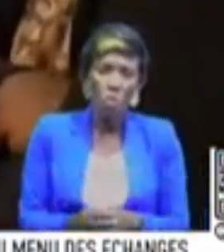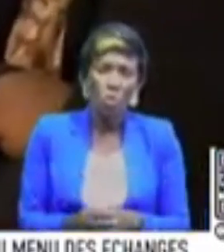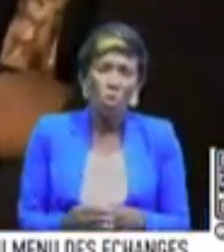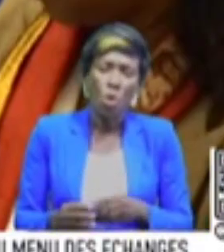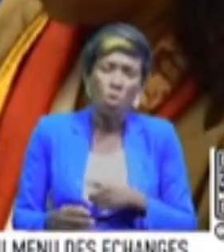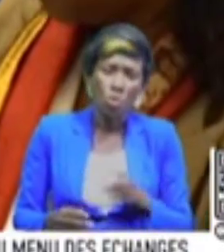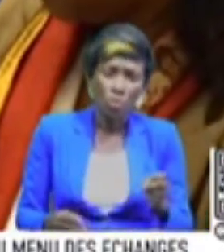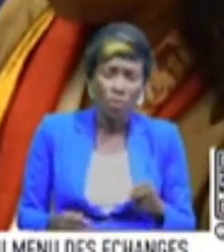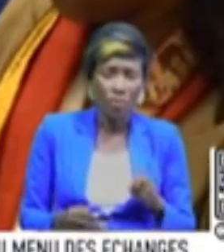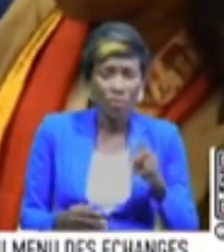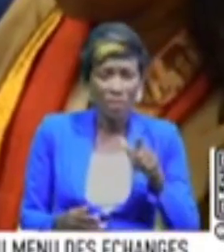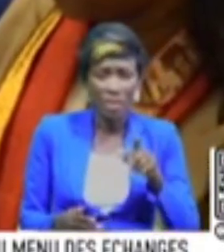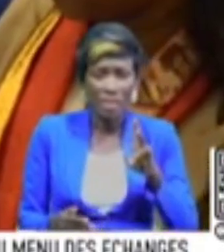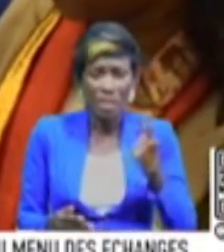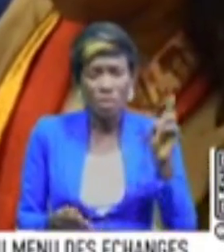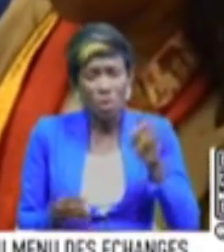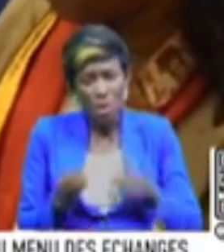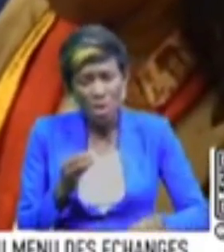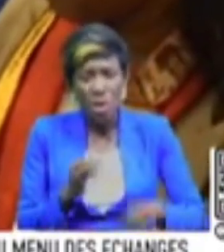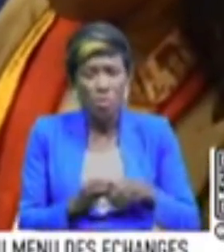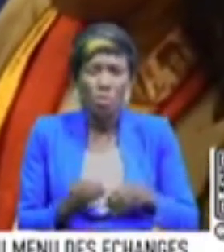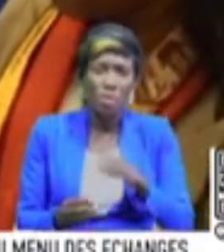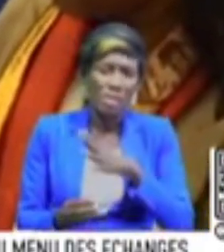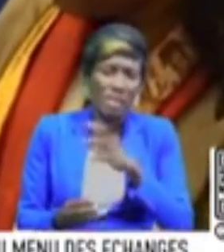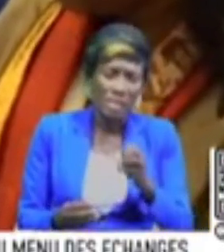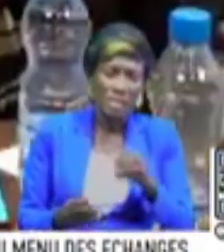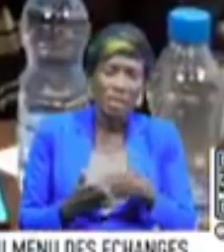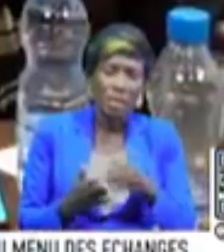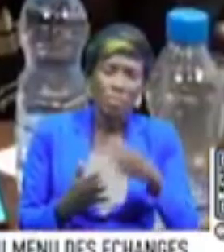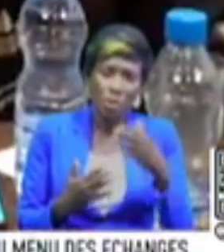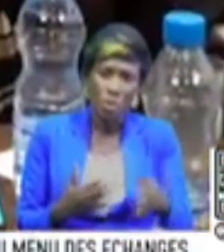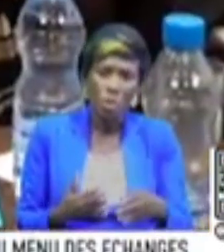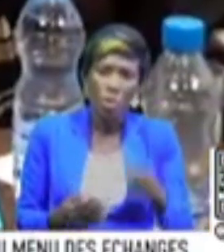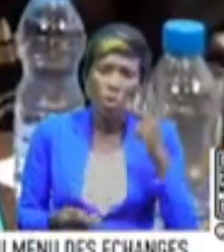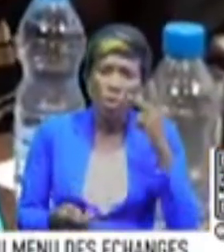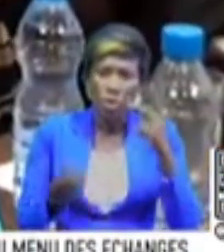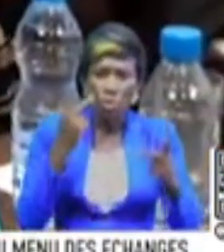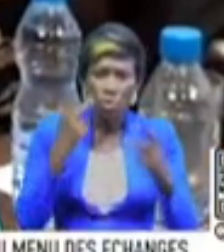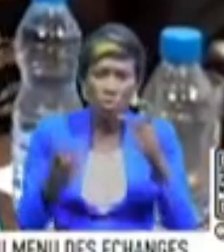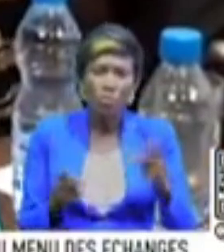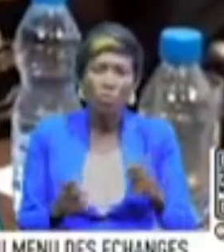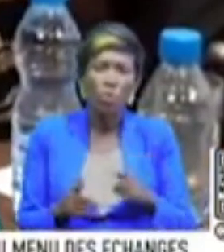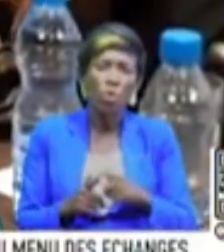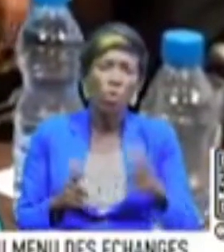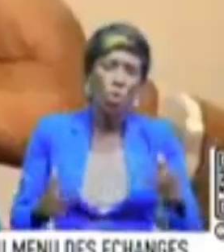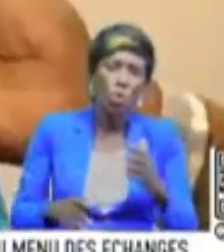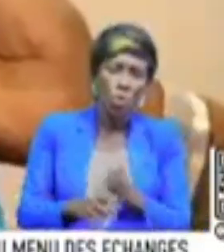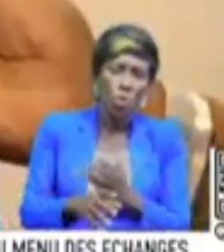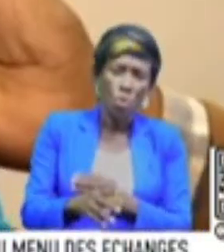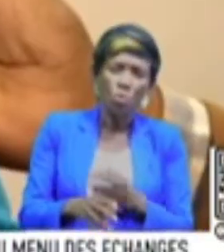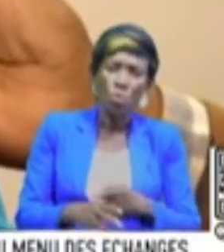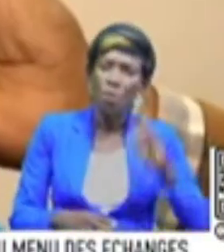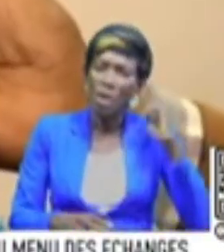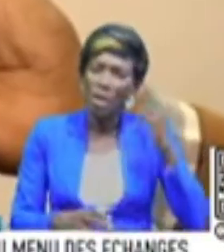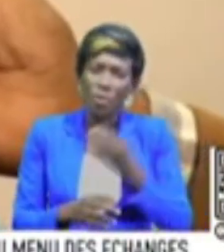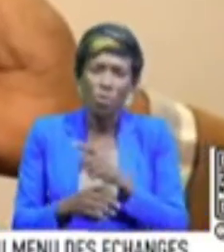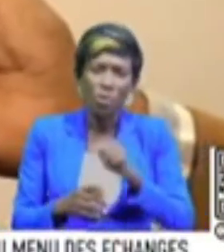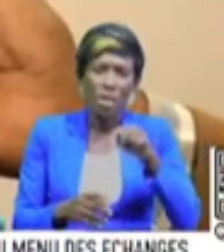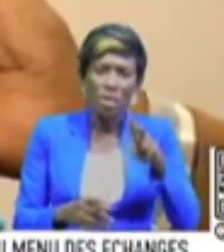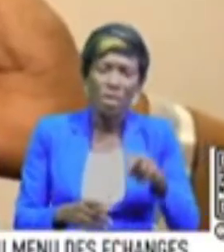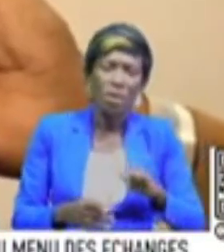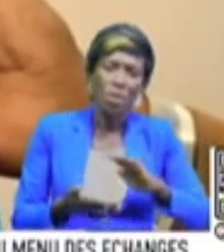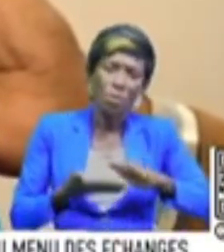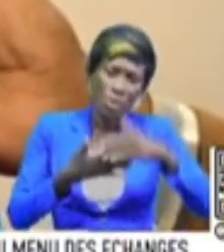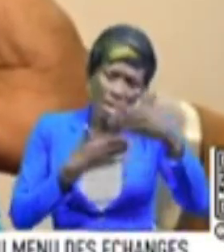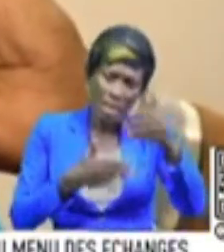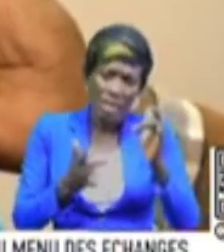500 millions, les 500 postes budgétaires mis à disposition. On a vu l'extension de la radio, de la télé et d'Internet dans le Gabon. En quelques